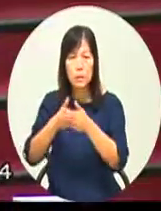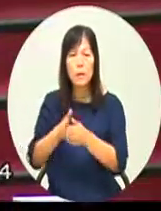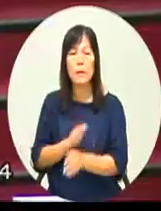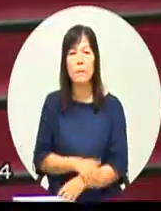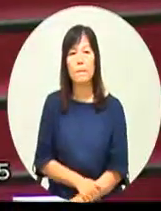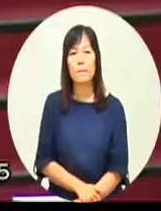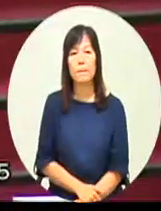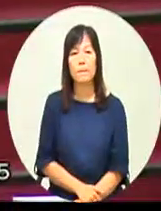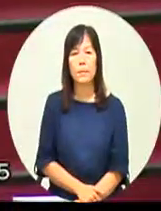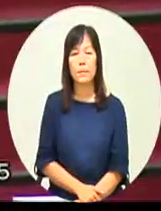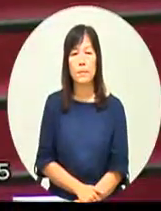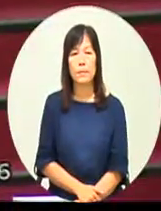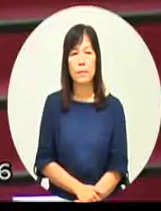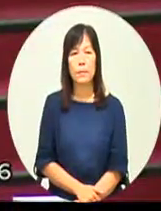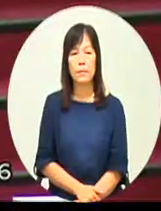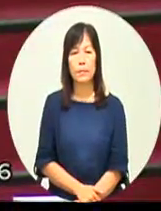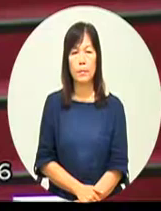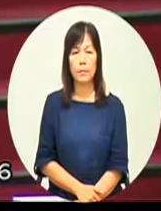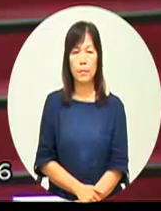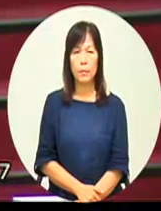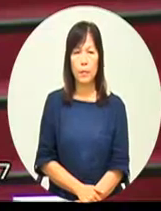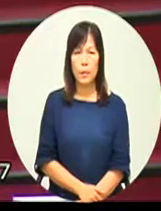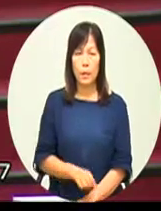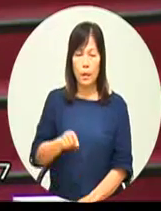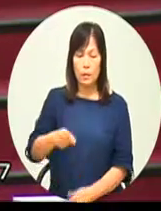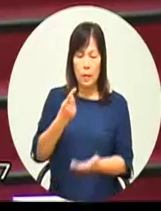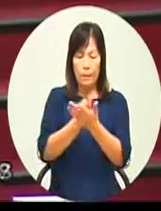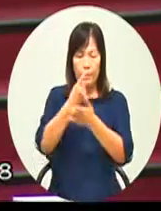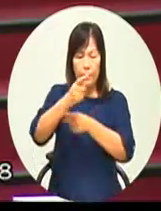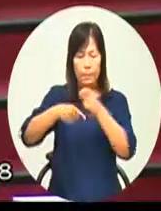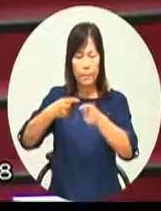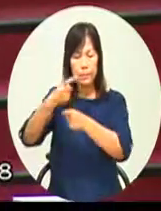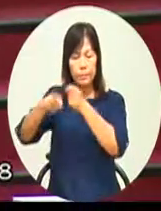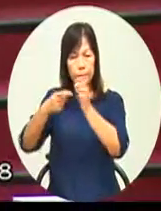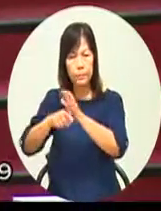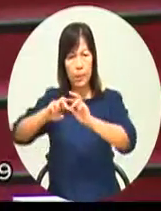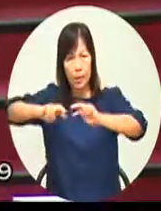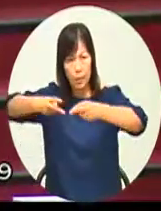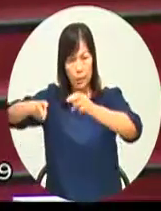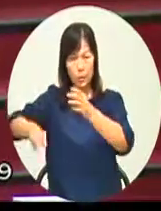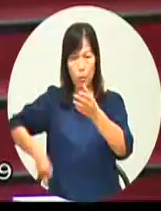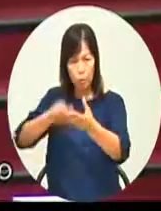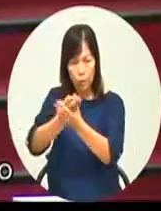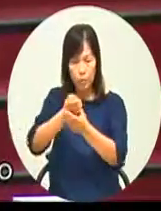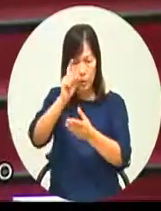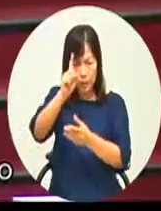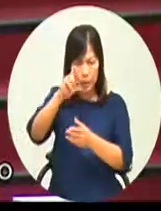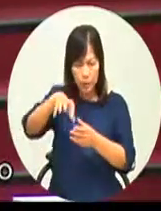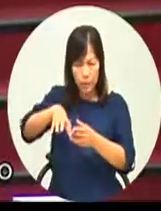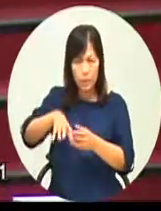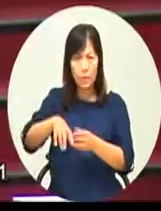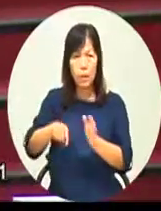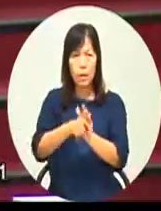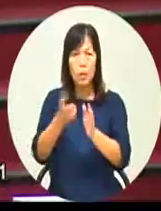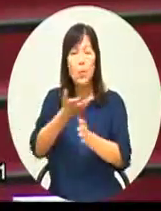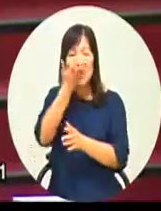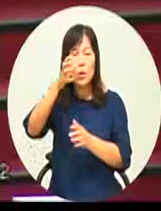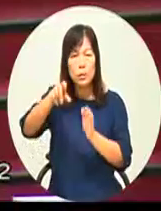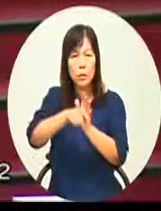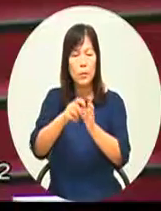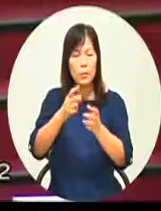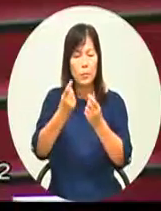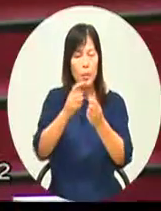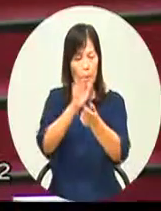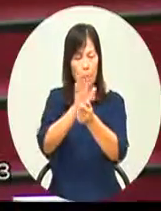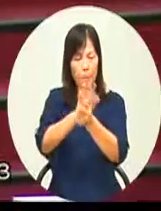那么这样的话，逐年改善投资某一个点的观光点会比较有